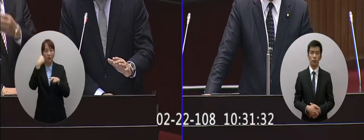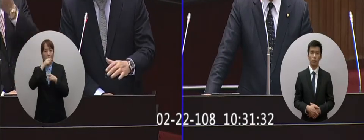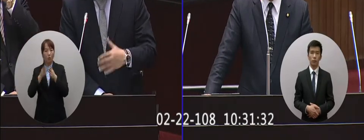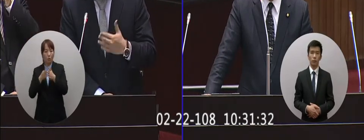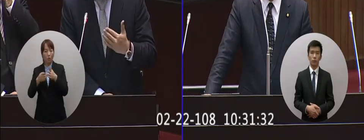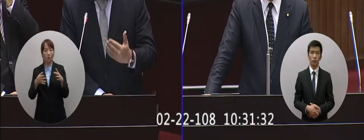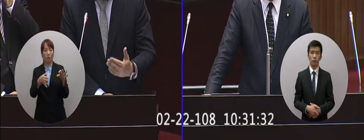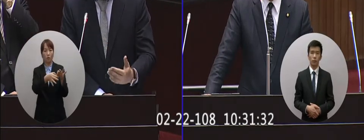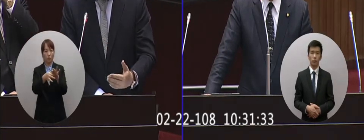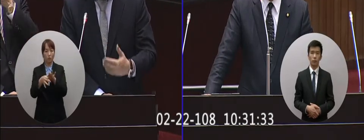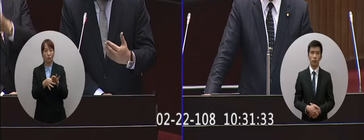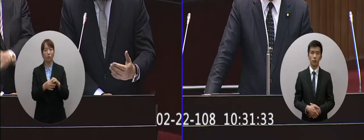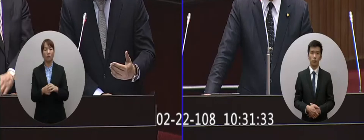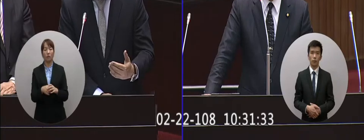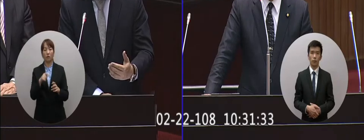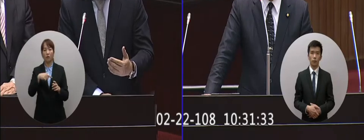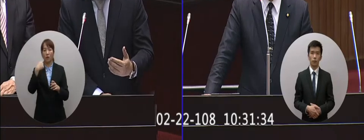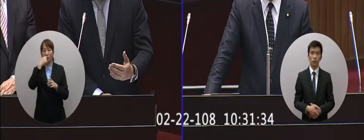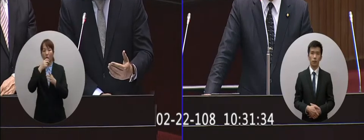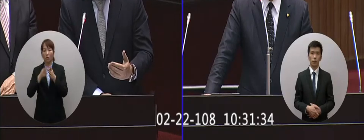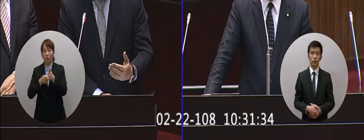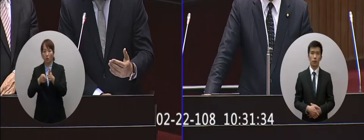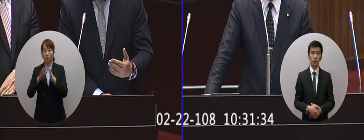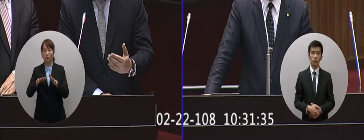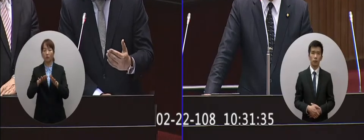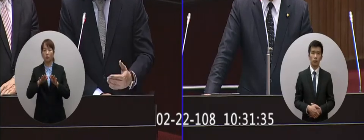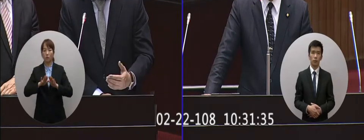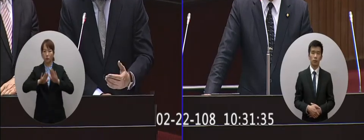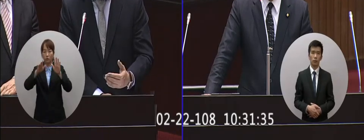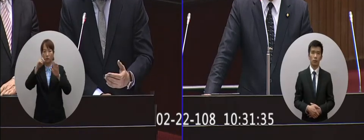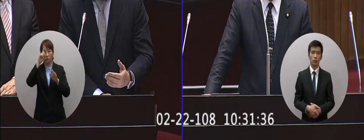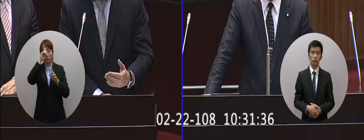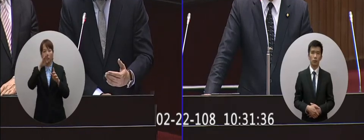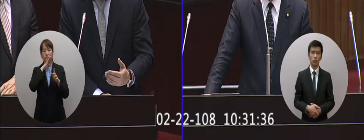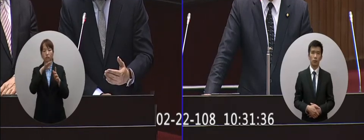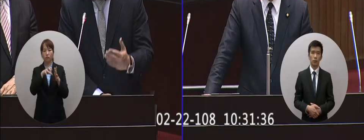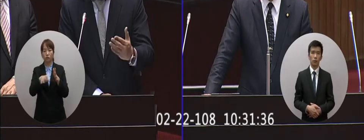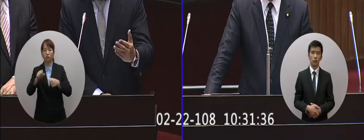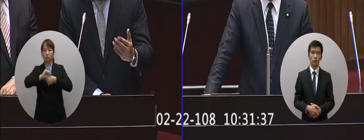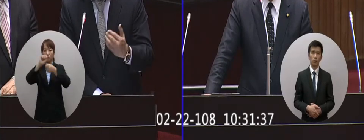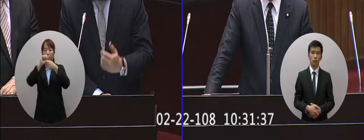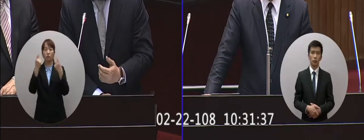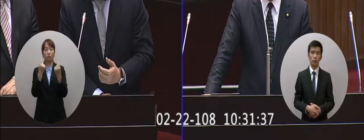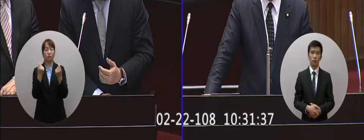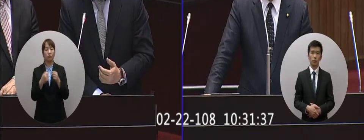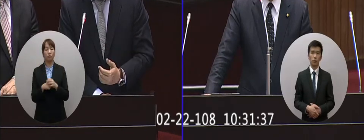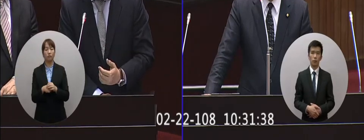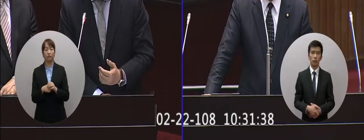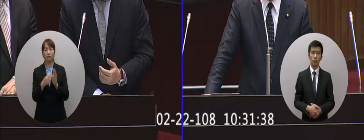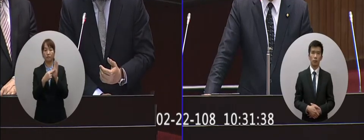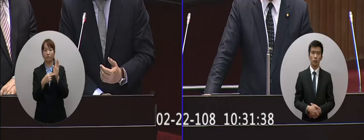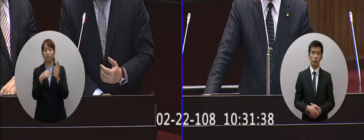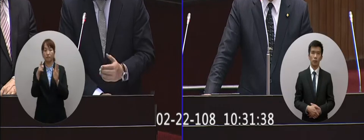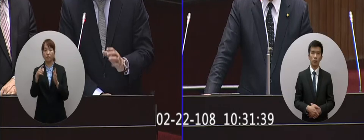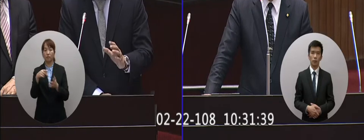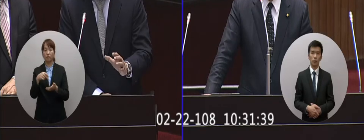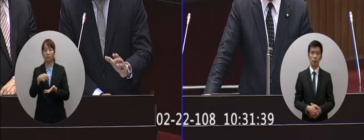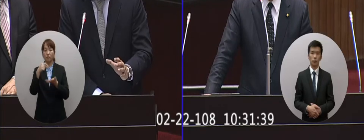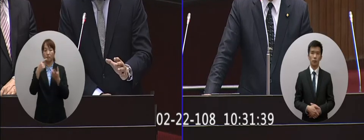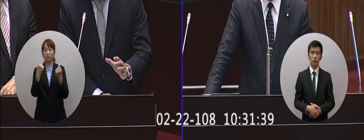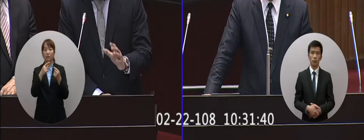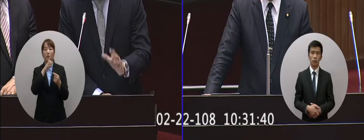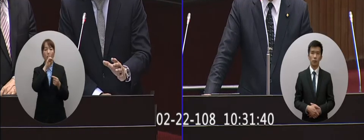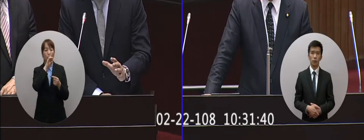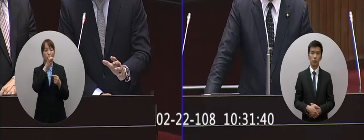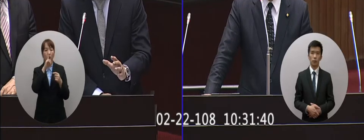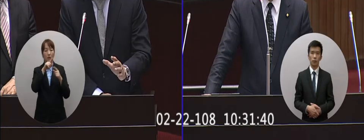结。好，那台铁现在的发展，我们也希望做场站开发。比如以刚刚委员所讲，像在